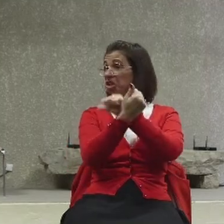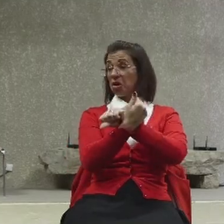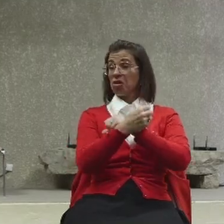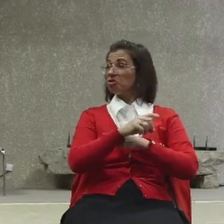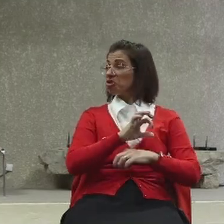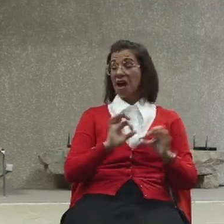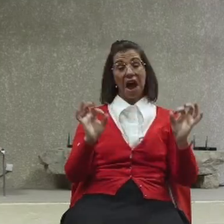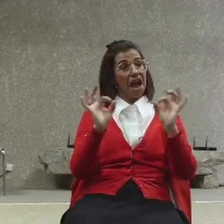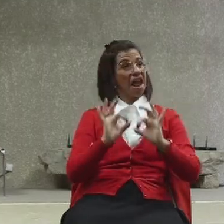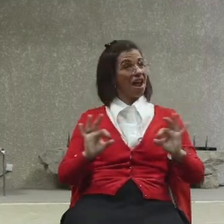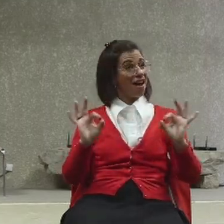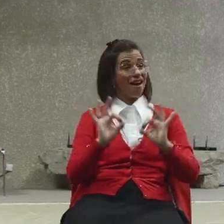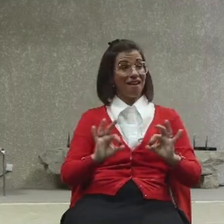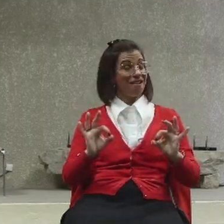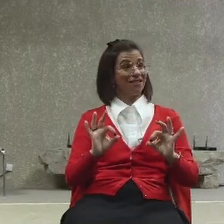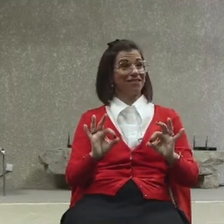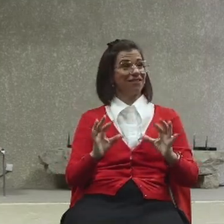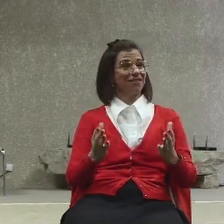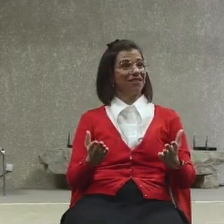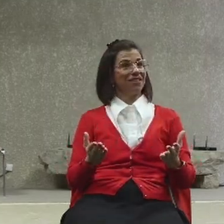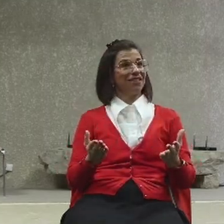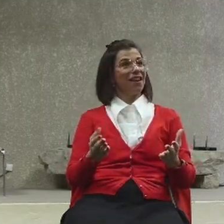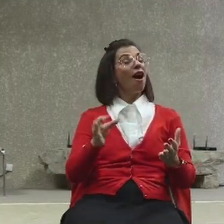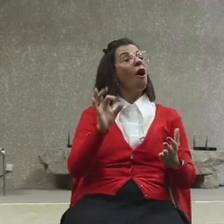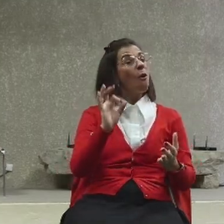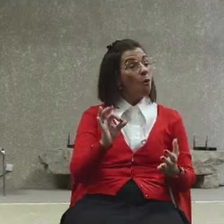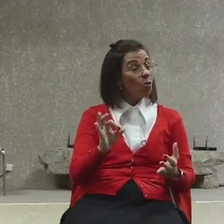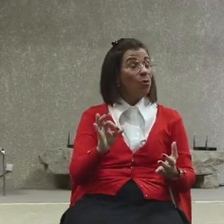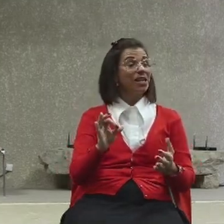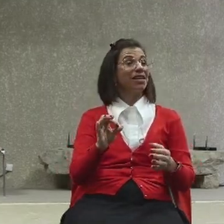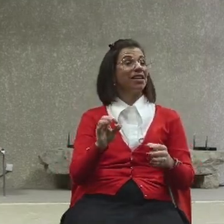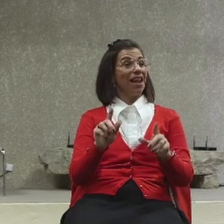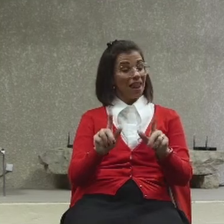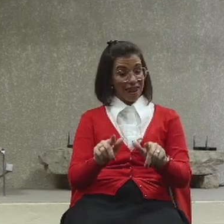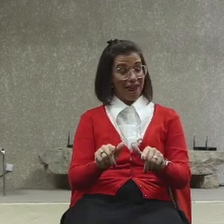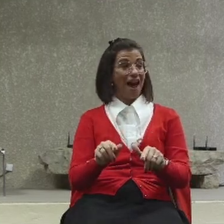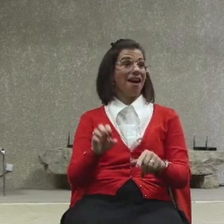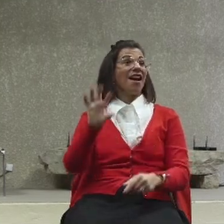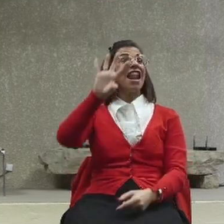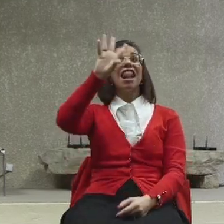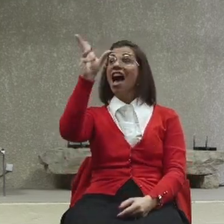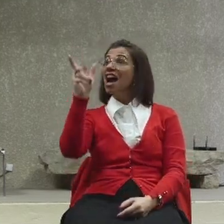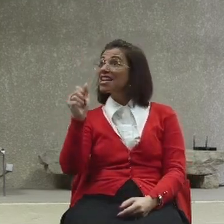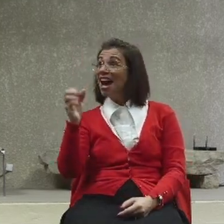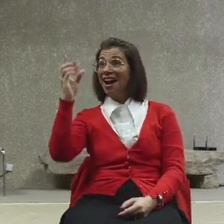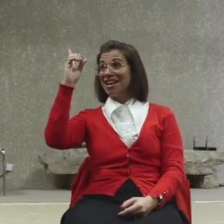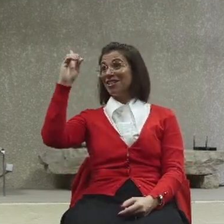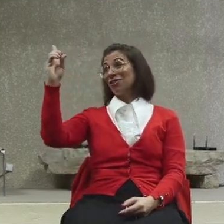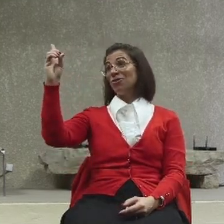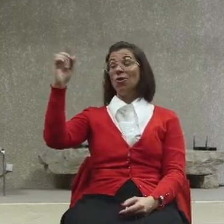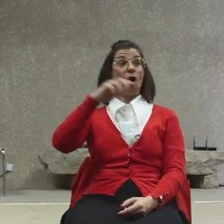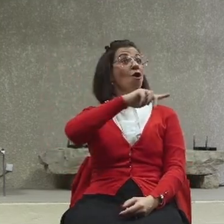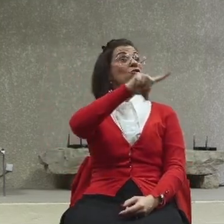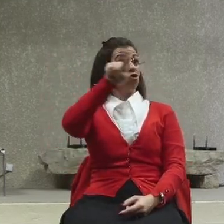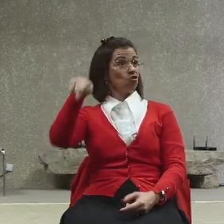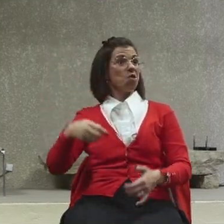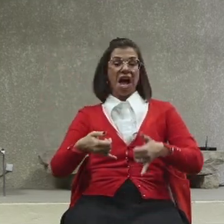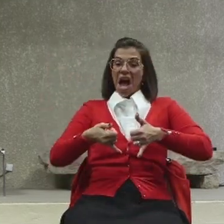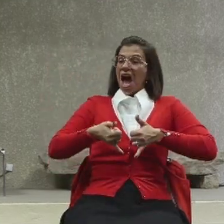parfait. Non, il parle d'une réalité spirituelle, de l'esprit en nous qu'il